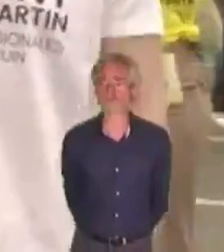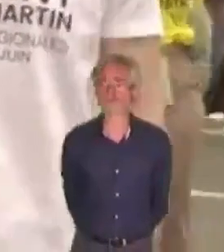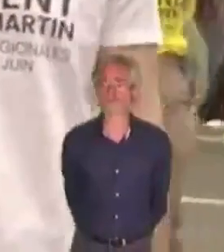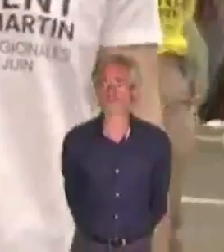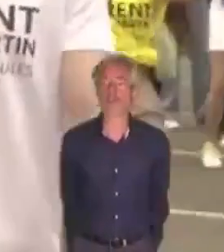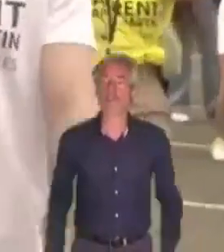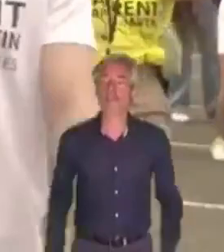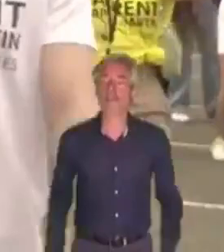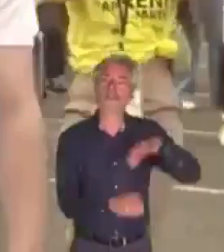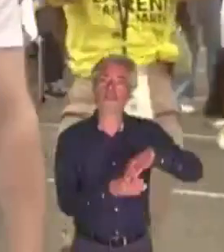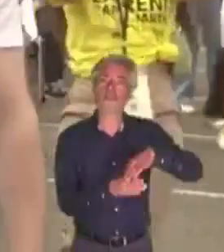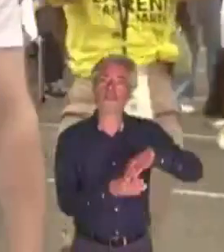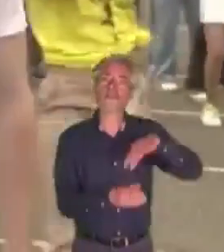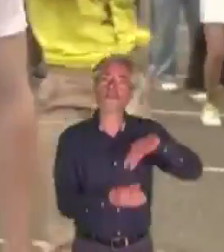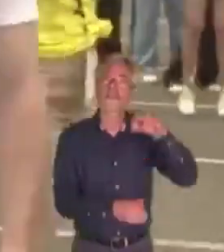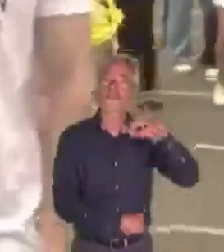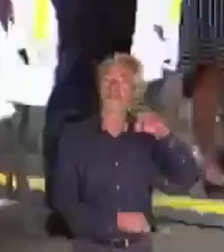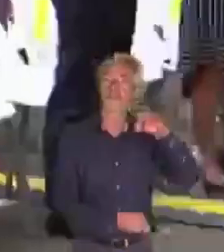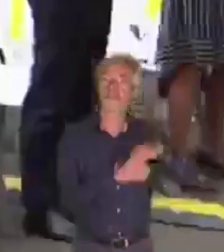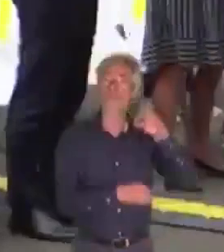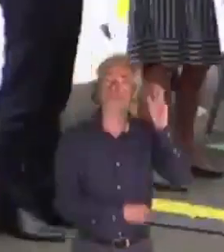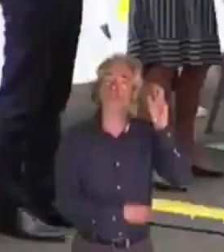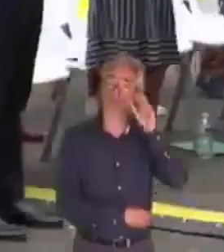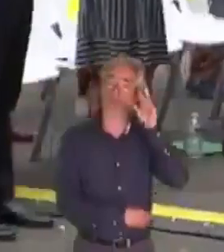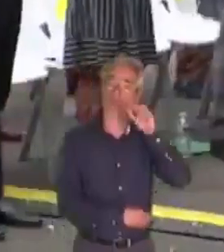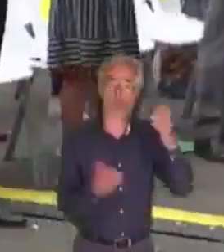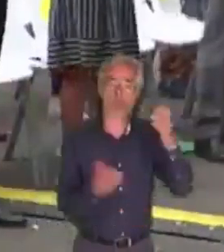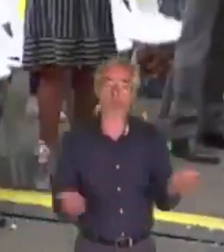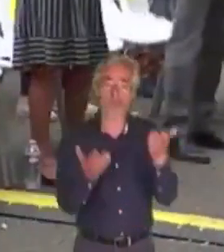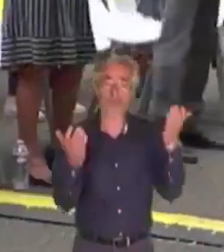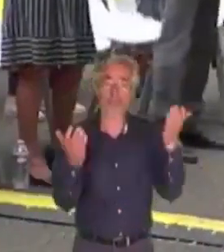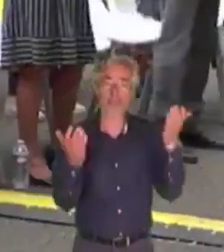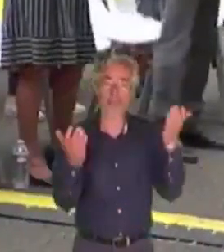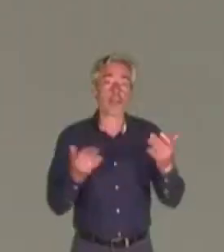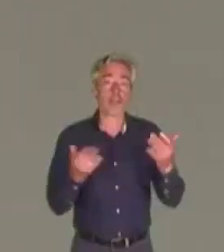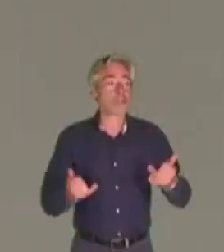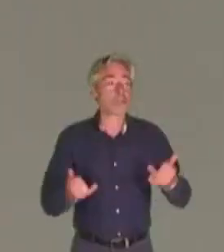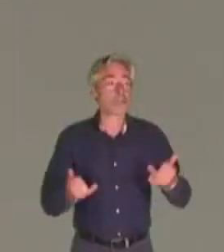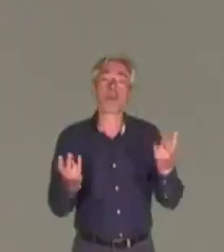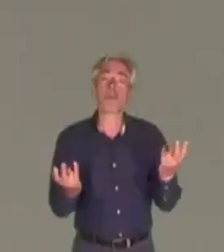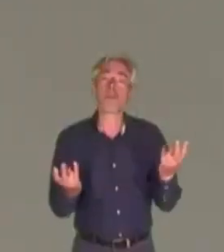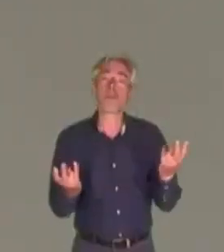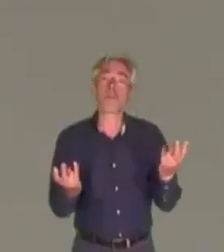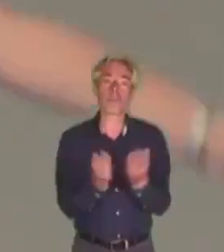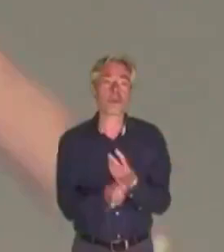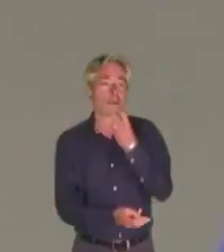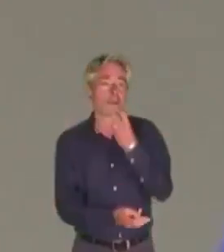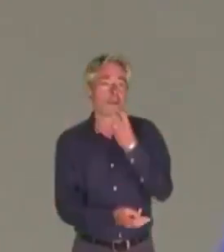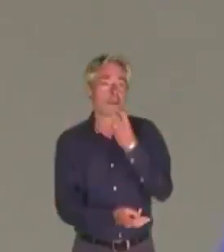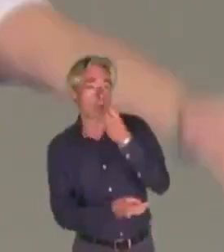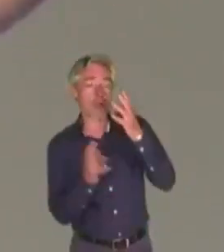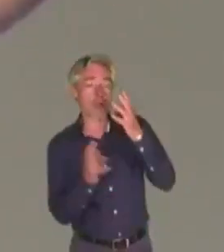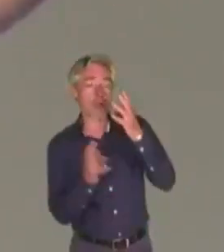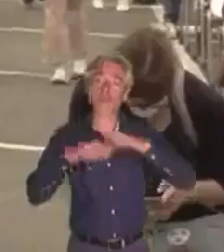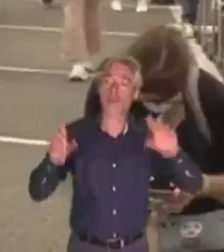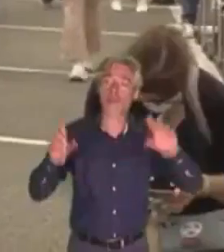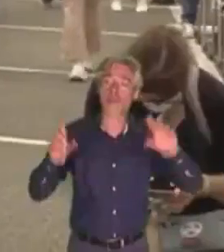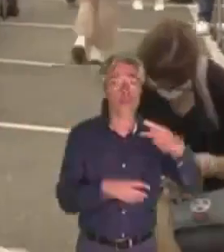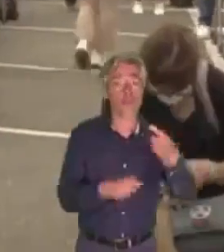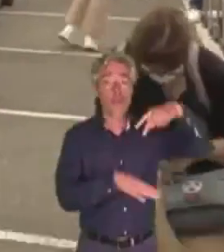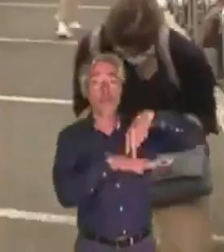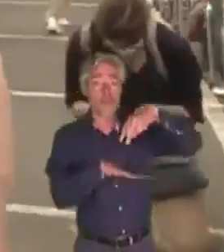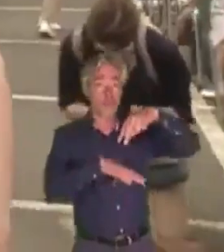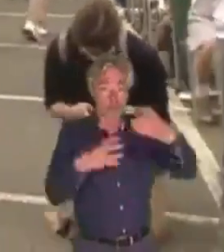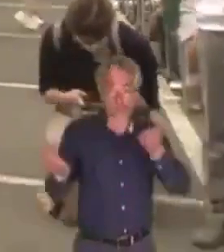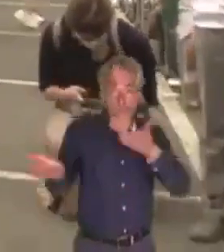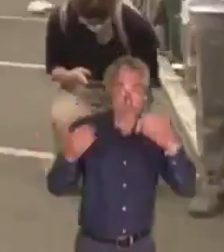Laurent, allez, allez. Quand le parc floral se met à chanter, allez debout. C'est l'île de France